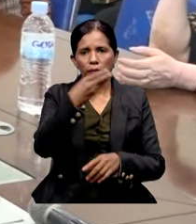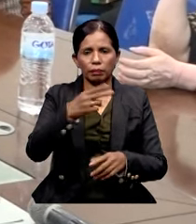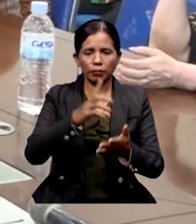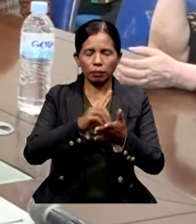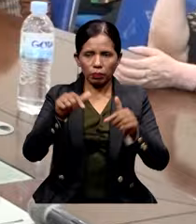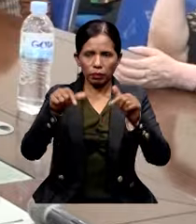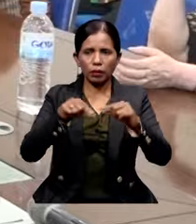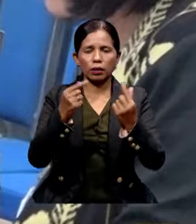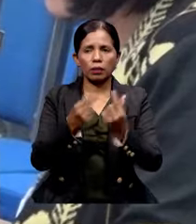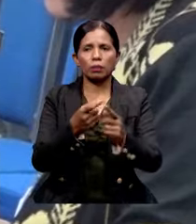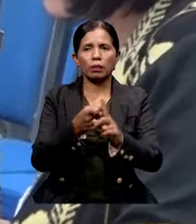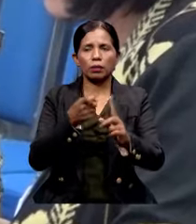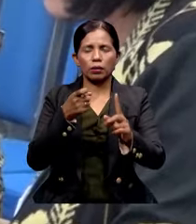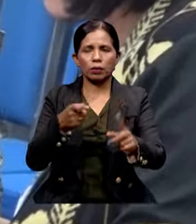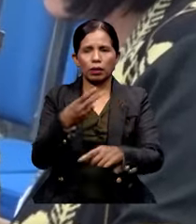festivalaenggara